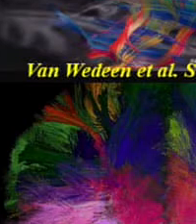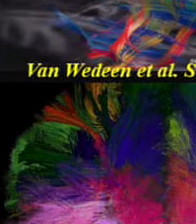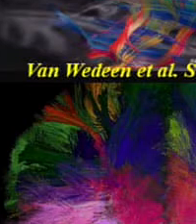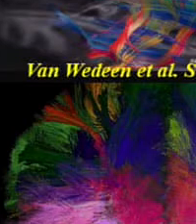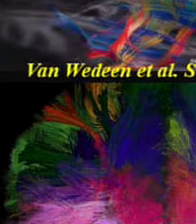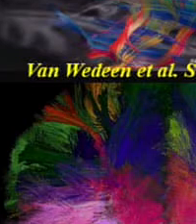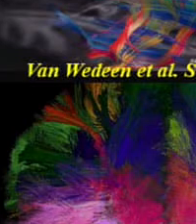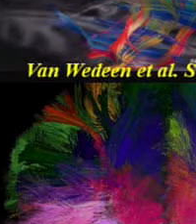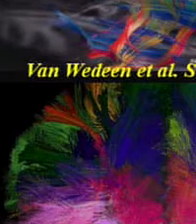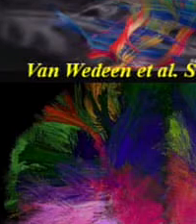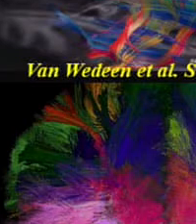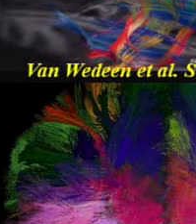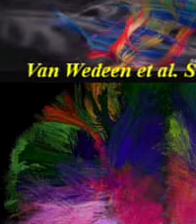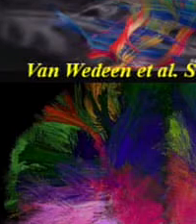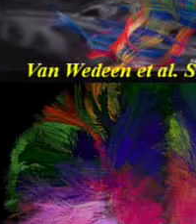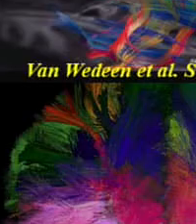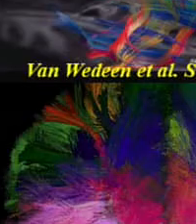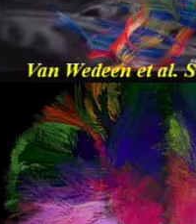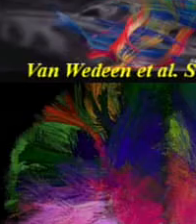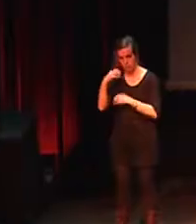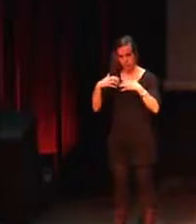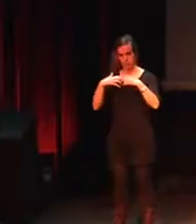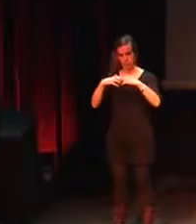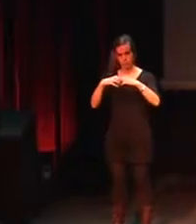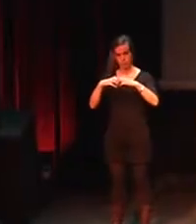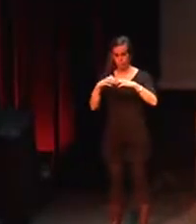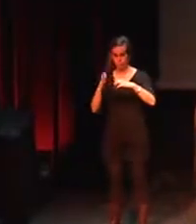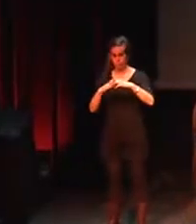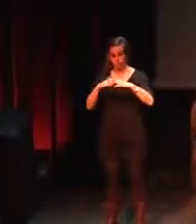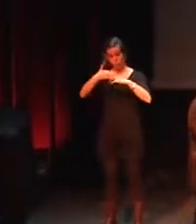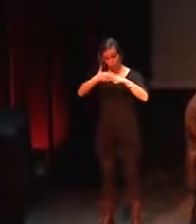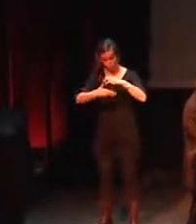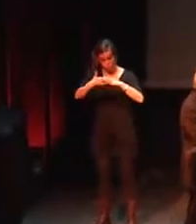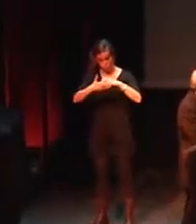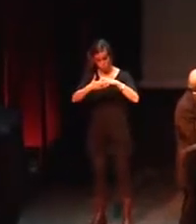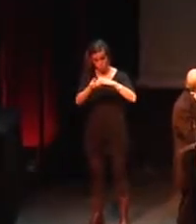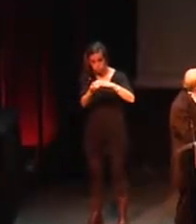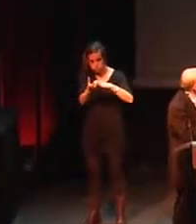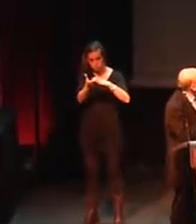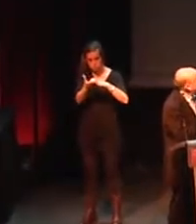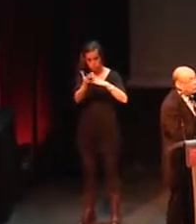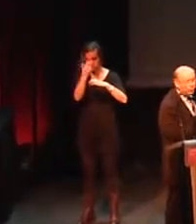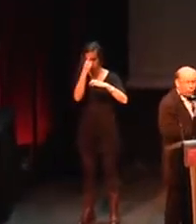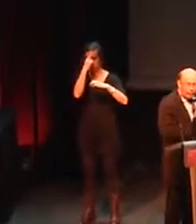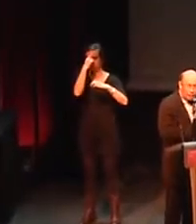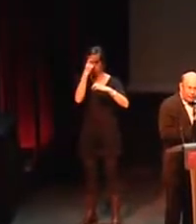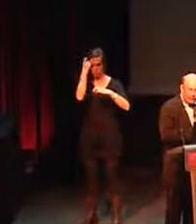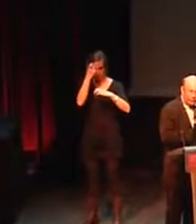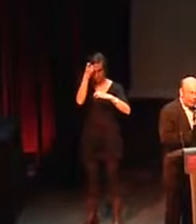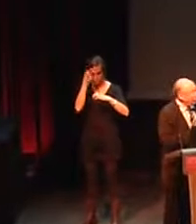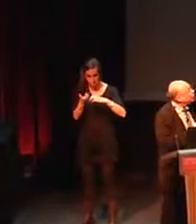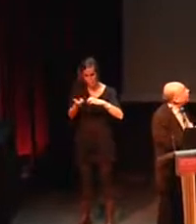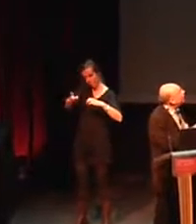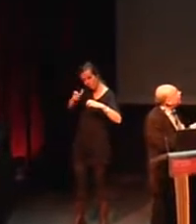je ne dis pas chez tous, hein, le câblage entre le lobe frontal, où naissent toutes ces idées, et le cortex temporal, où donc on va y avoir